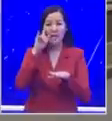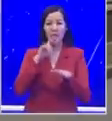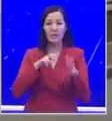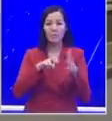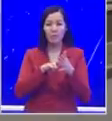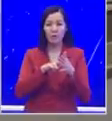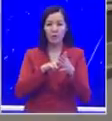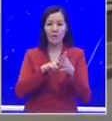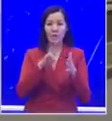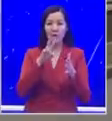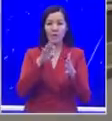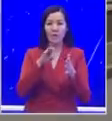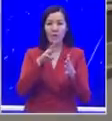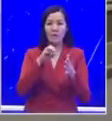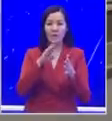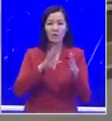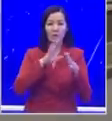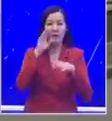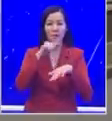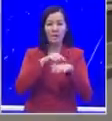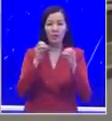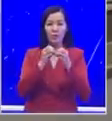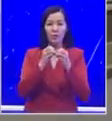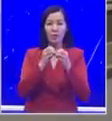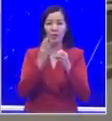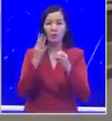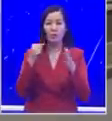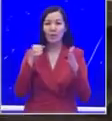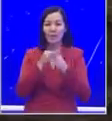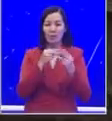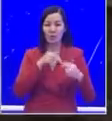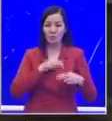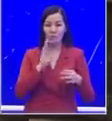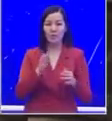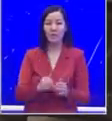және нотариустар таңғы сағат 10-нан 4-ке дейін ғана жұмыс жасайды.